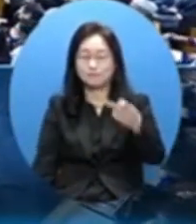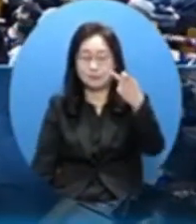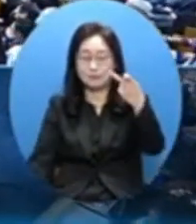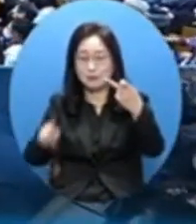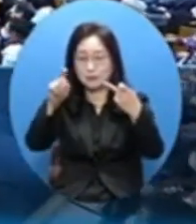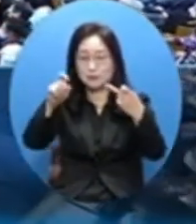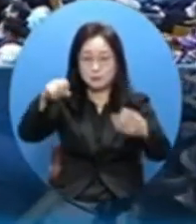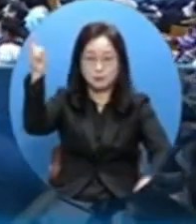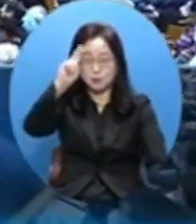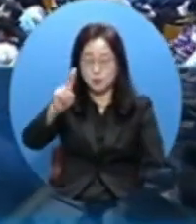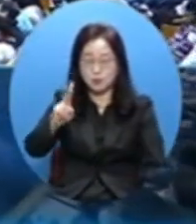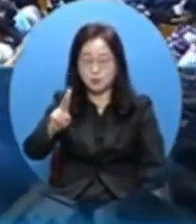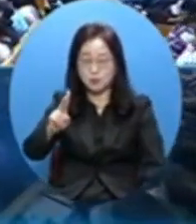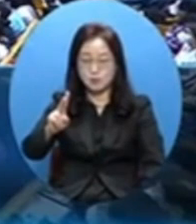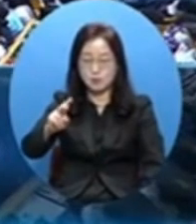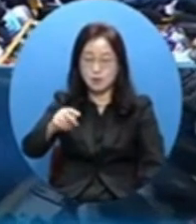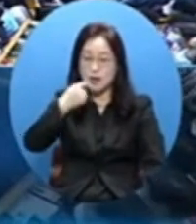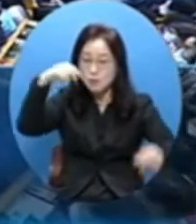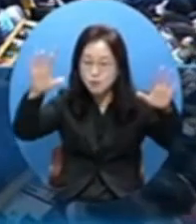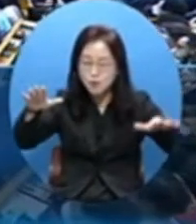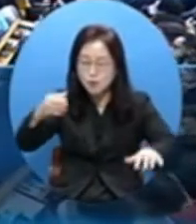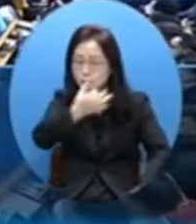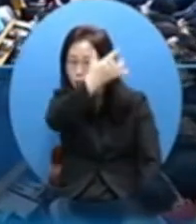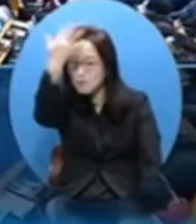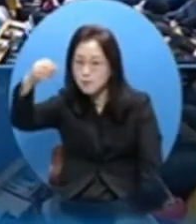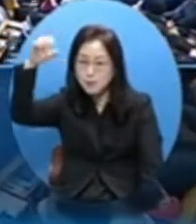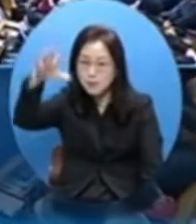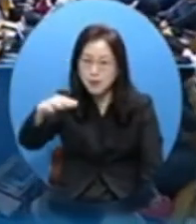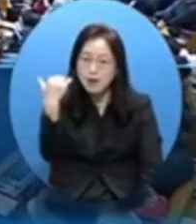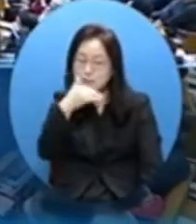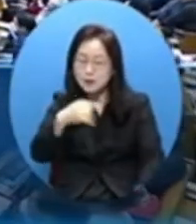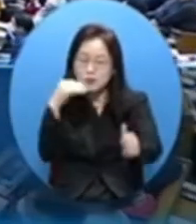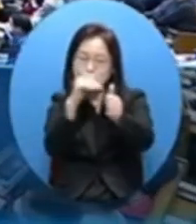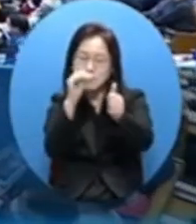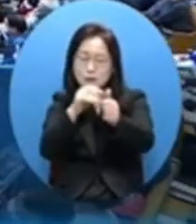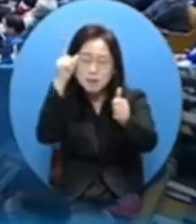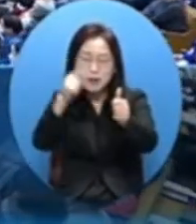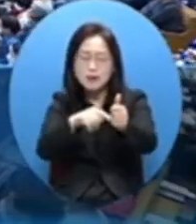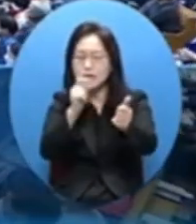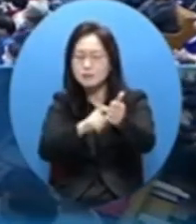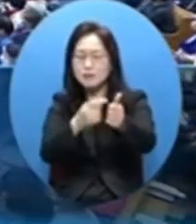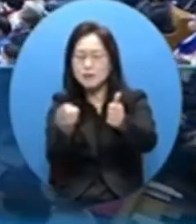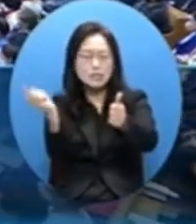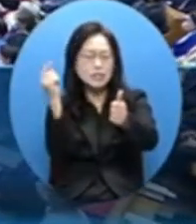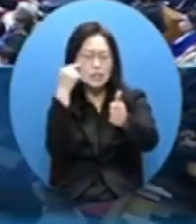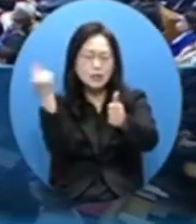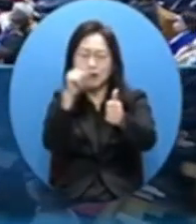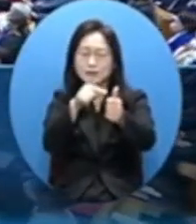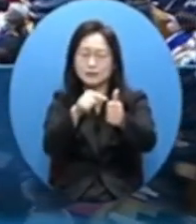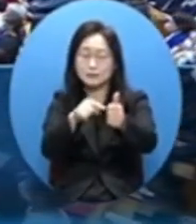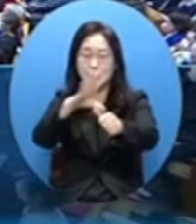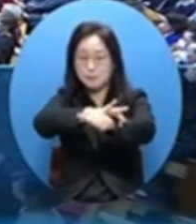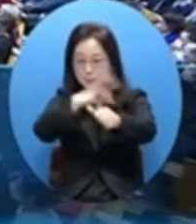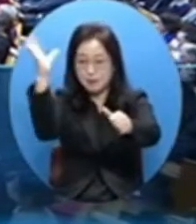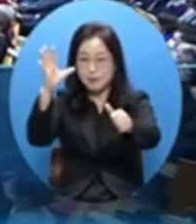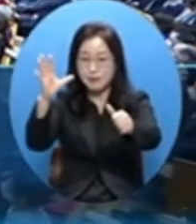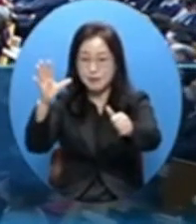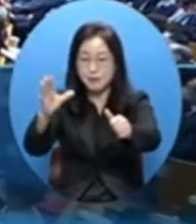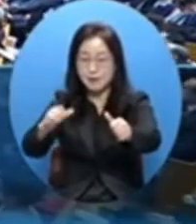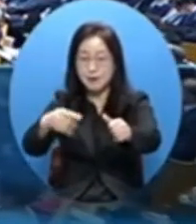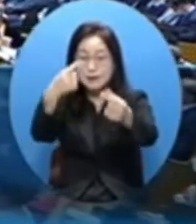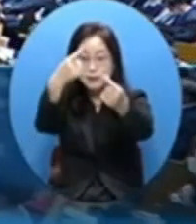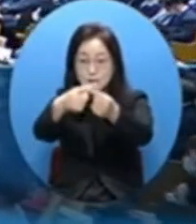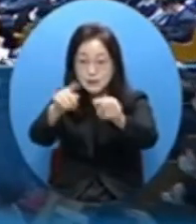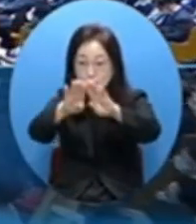호련의 주의사자가 나타나며 옥중의 광채가 빛나며 또 배울의 옆구리를 척 깨워 이르되 급히 일어나니 쇠들이 그 손에서 벗어지더라. 이에